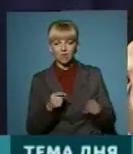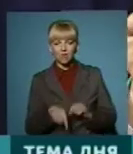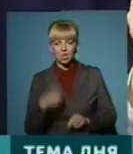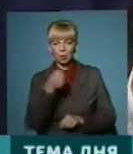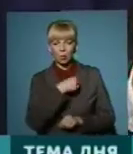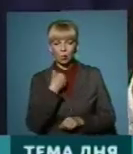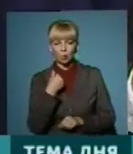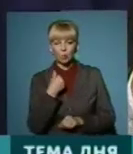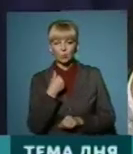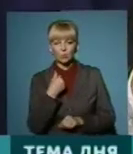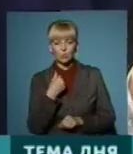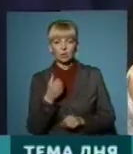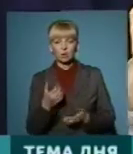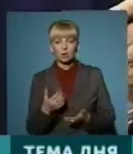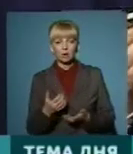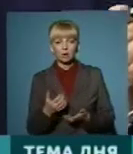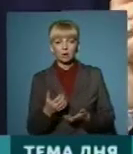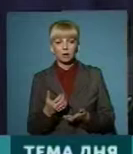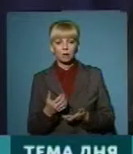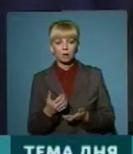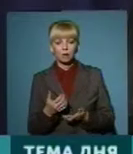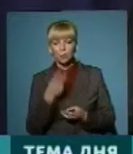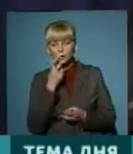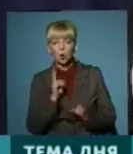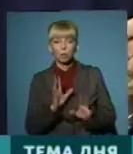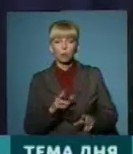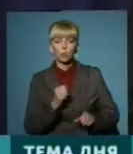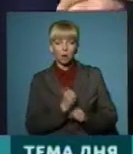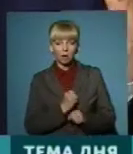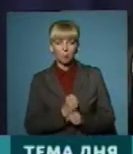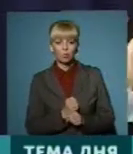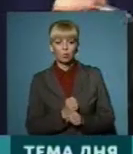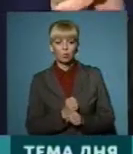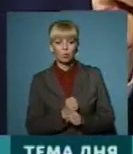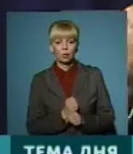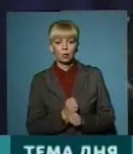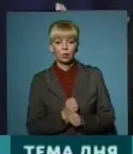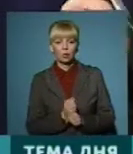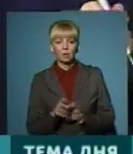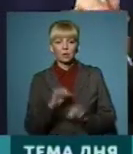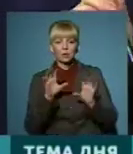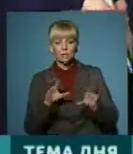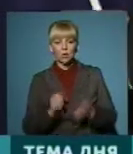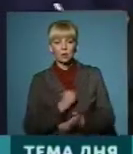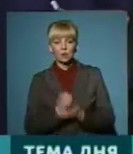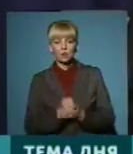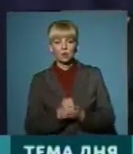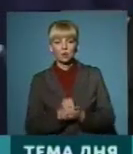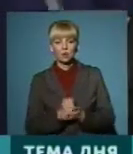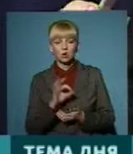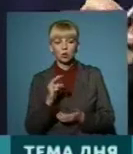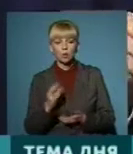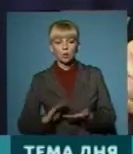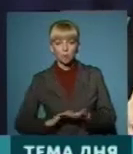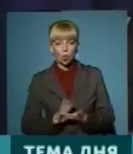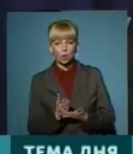году, значить, заработав, посмотрим, як він буде працювати. Еще, ну, в общем так, был закон, затверженный